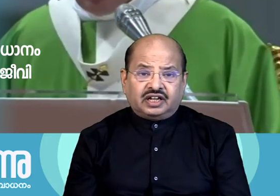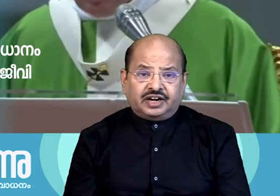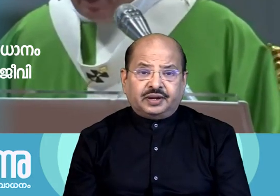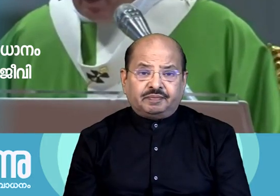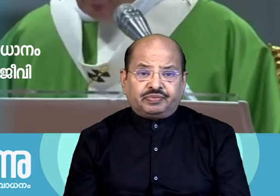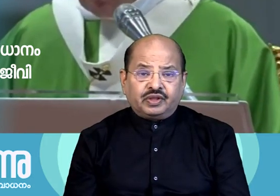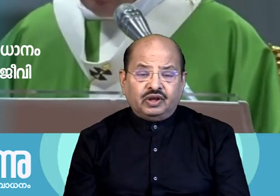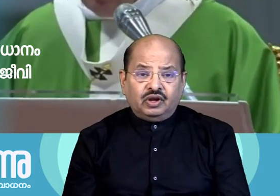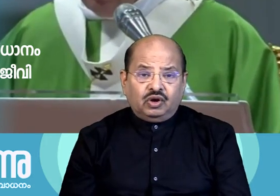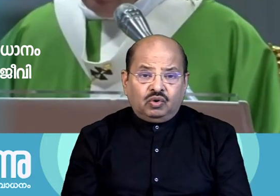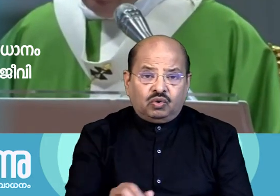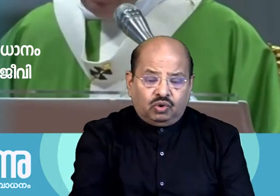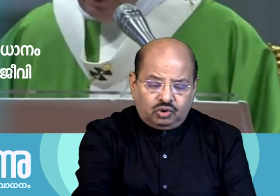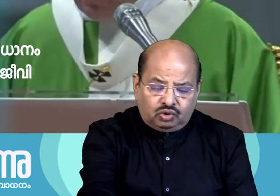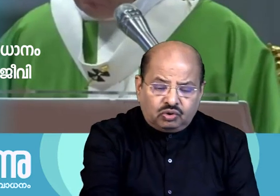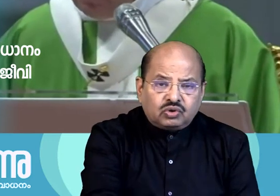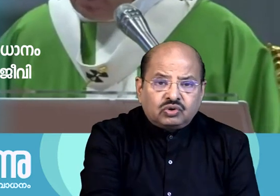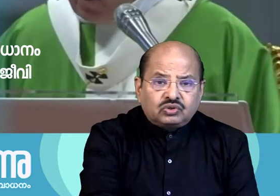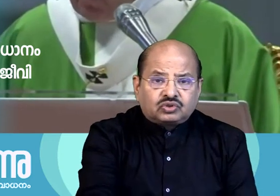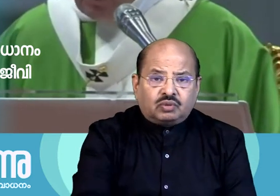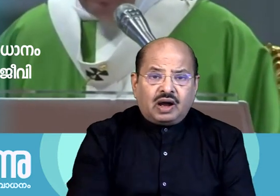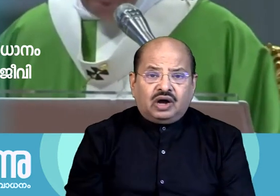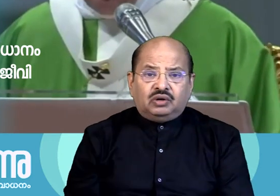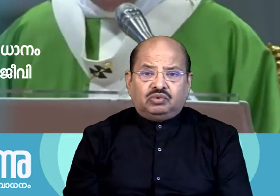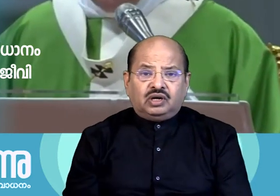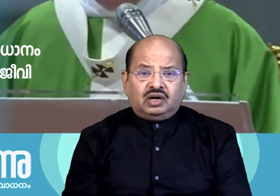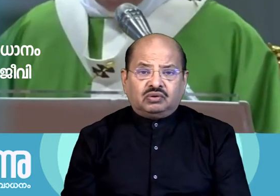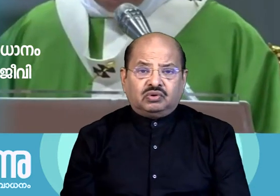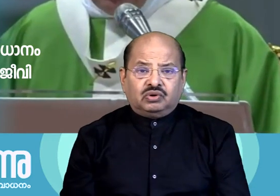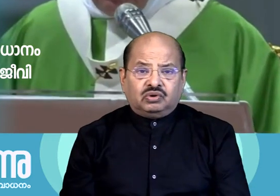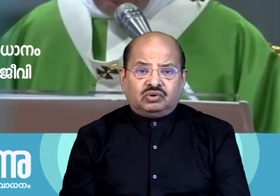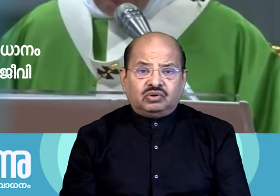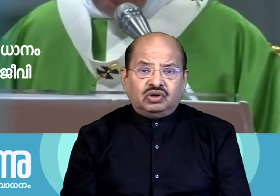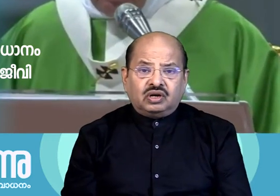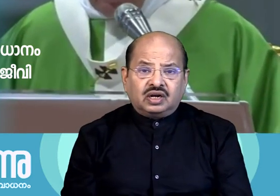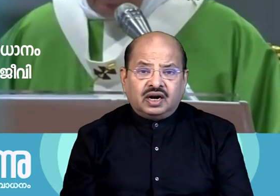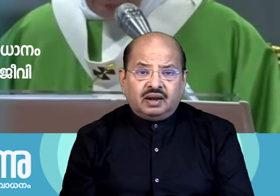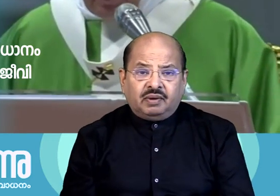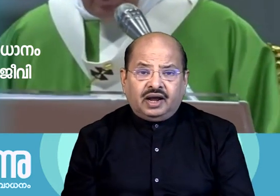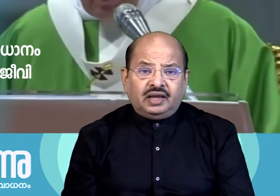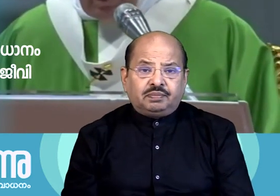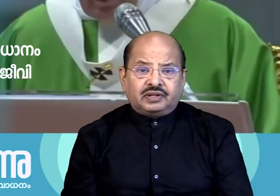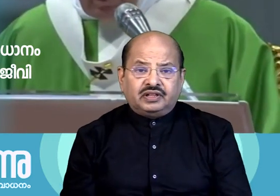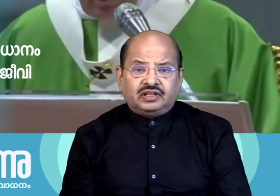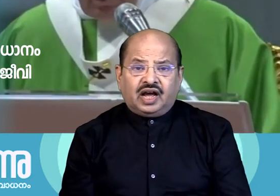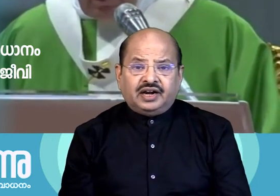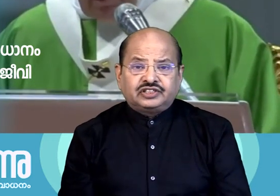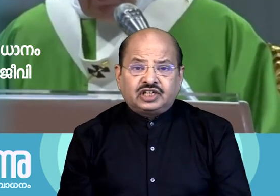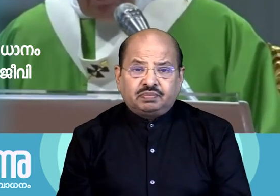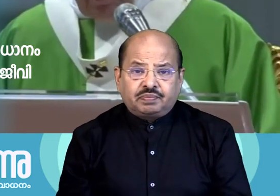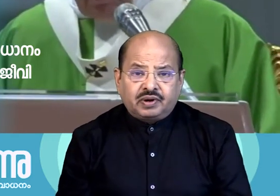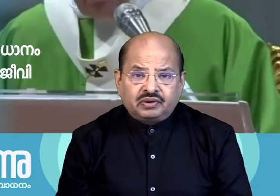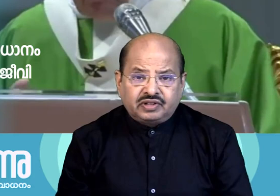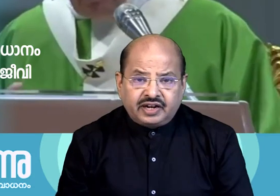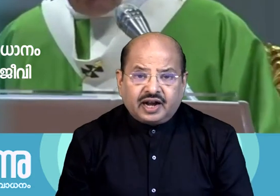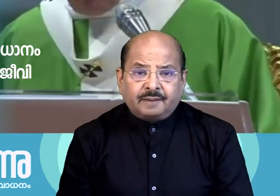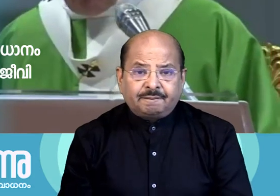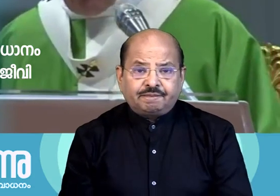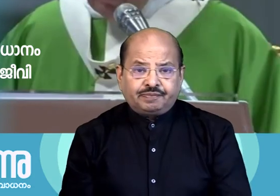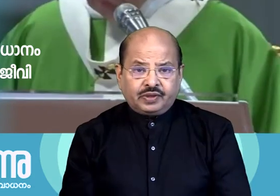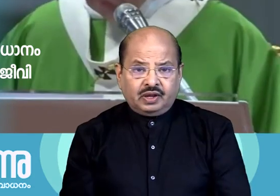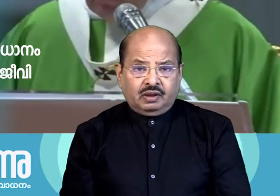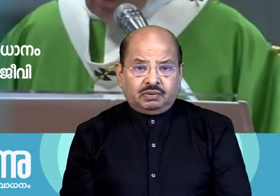16 മുതൽ 26 വർഷങ്ങൾ തന്നെയും ഓരോ സ്വഭാവമുള്ള ഓരോ ഗണമായി പ്രതിനിധാനം